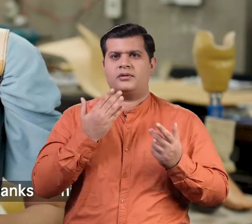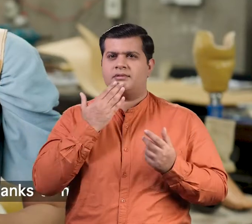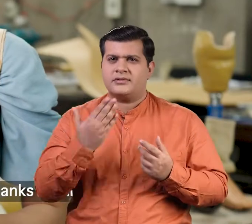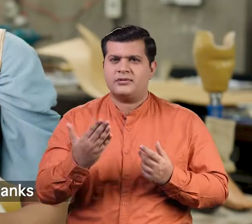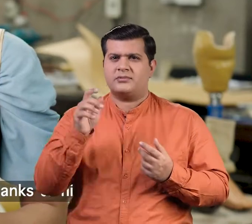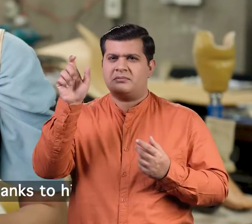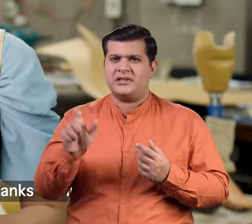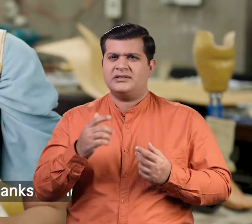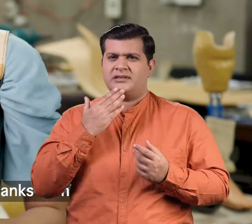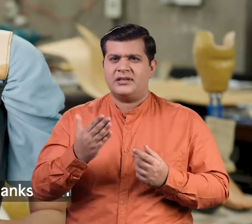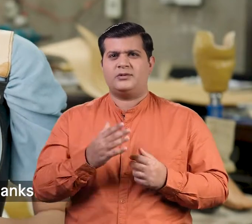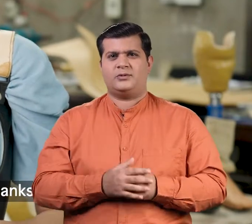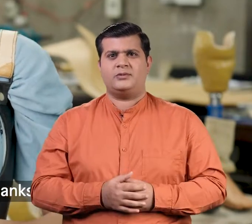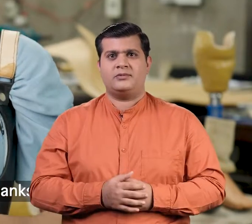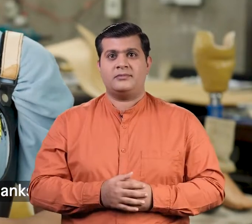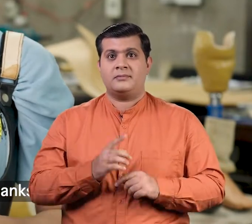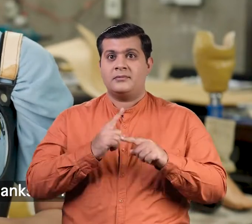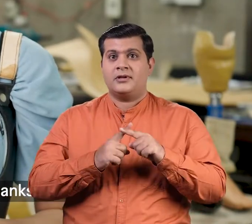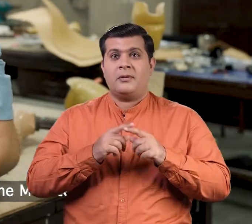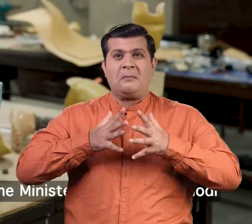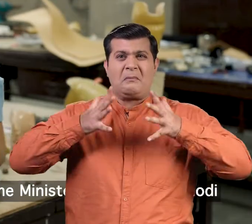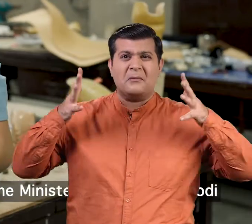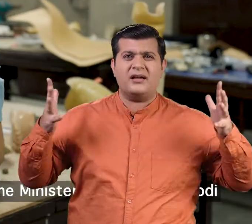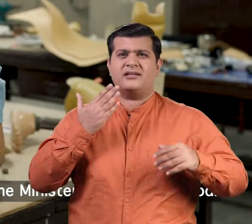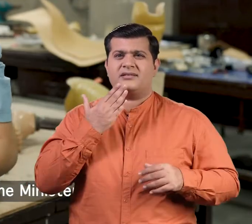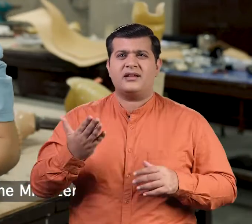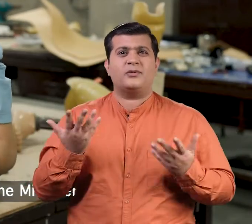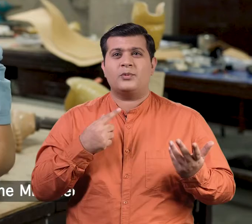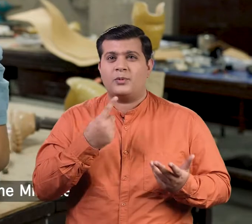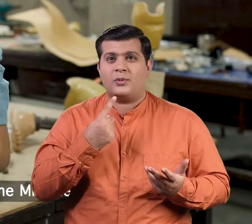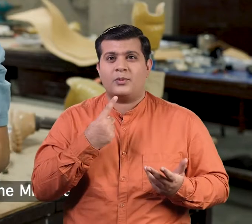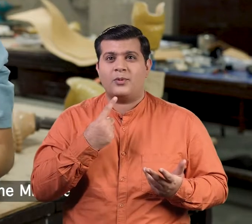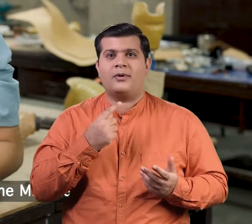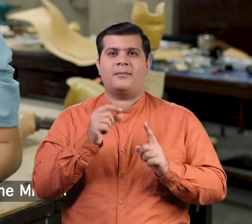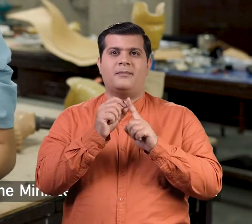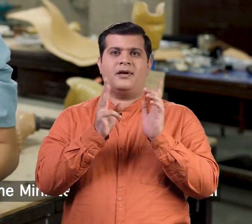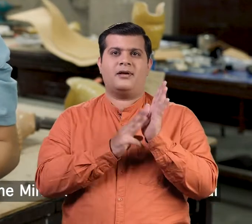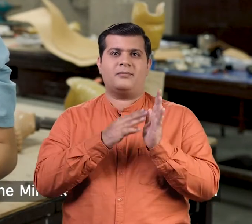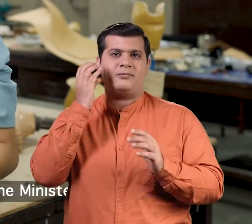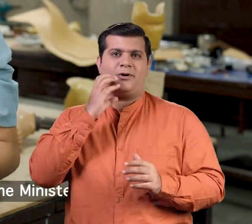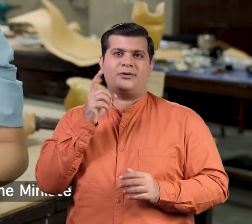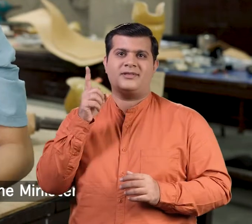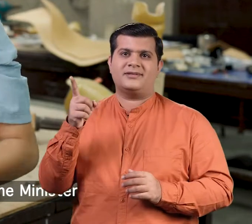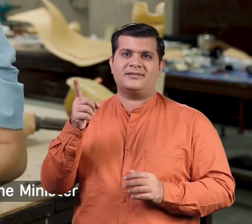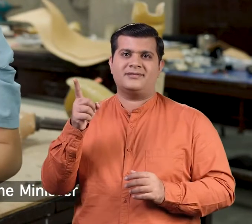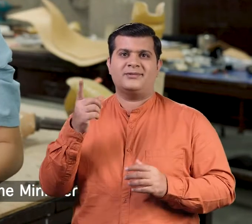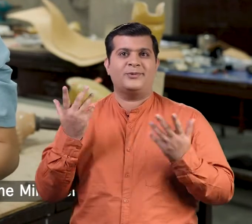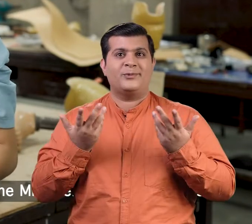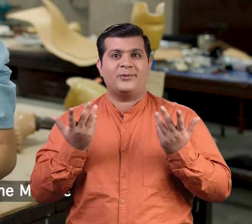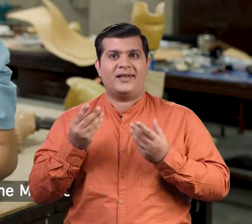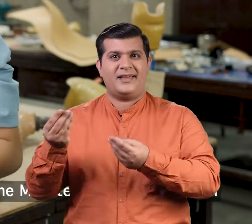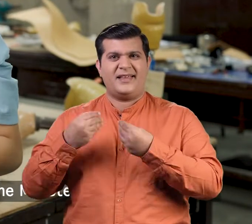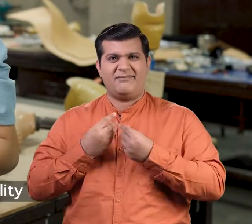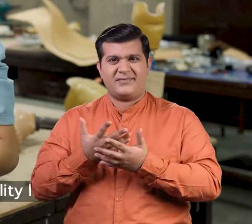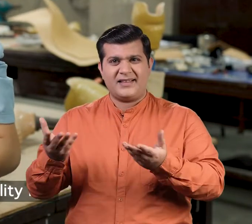मैं उनका तहे दिल से धन्यवाद कहना चाहती हूँ। एंड लास्ट में मैं सबसे बड़ा थैंक यू देना चाहूँगी हमारे प्रधानमंत्री जी,